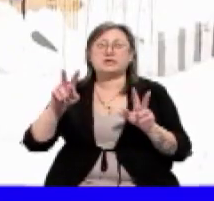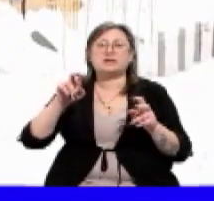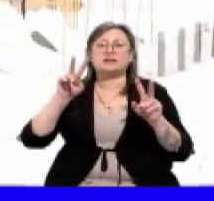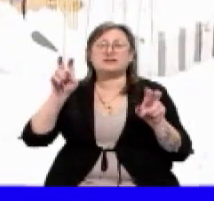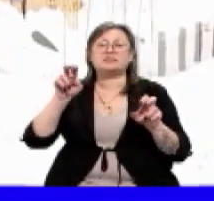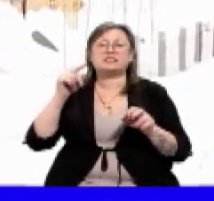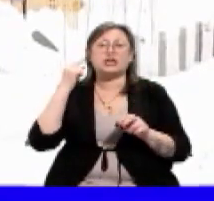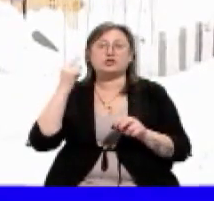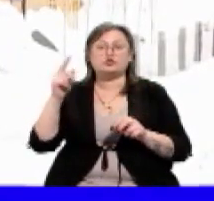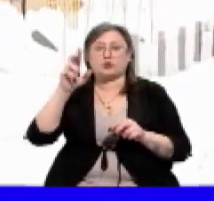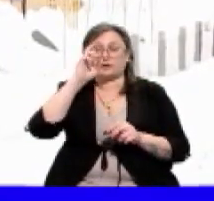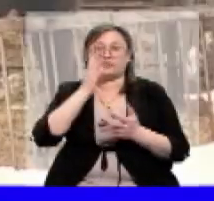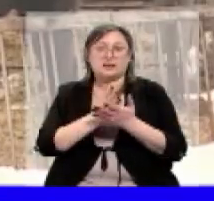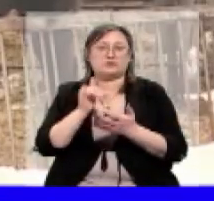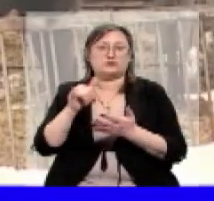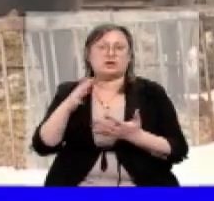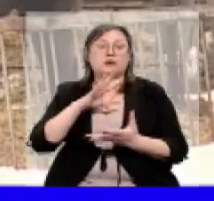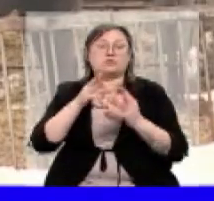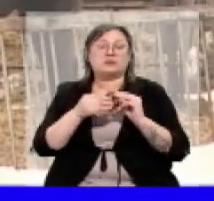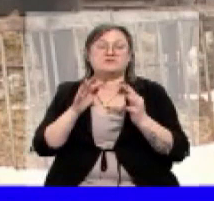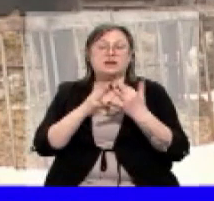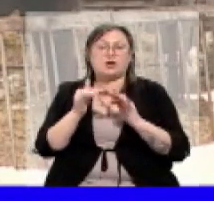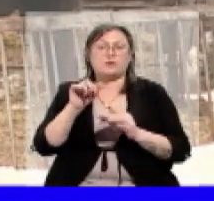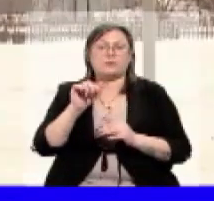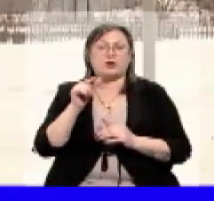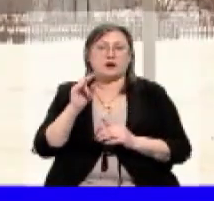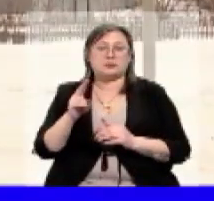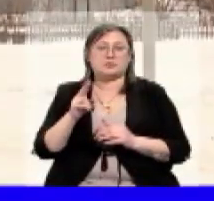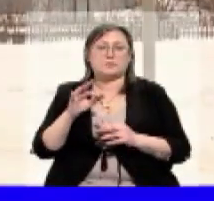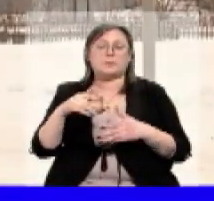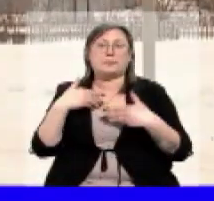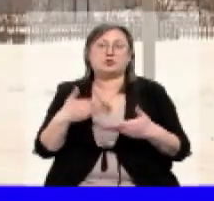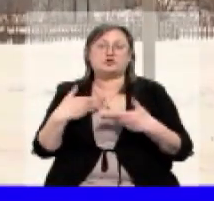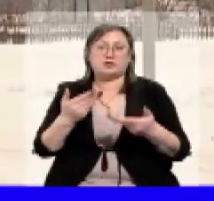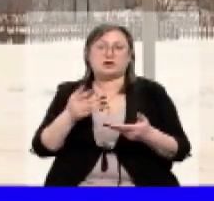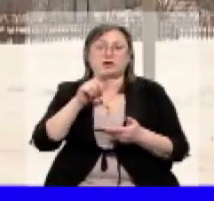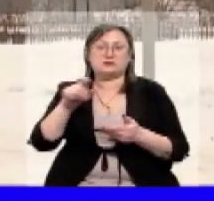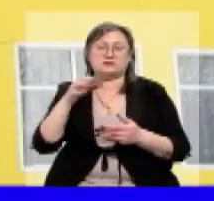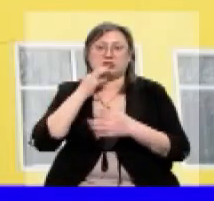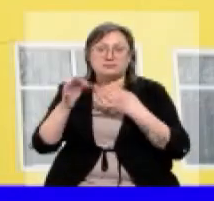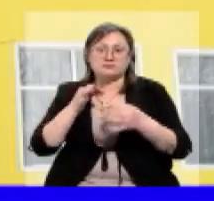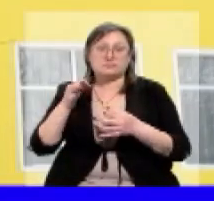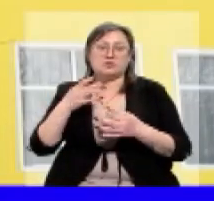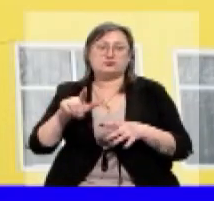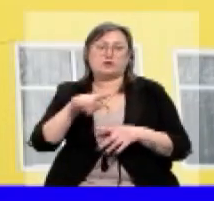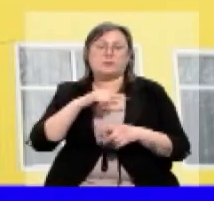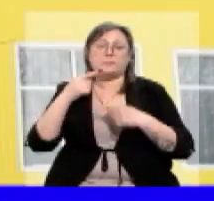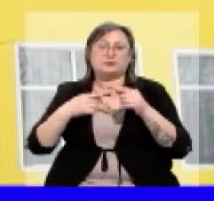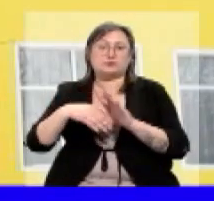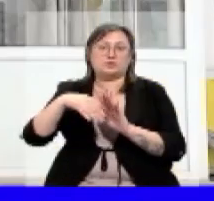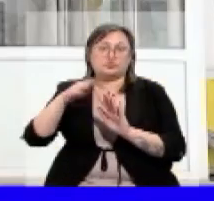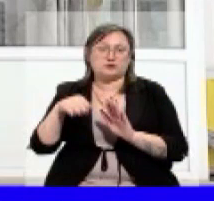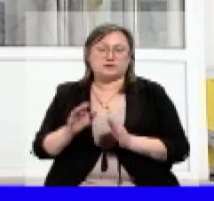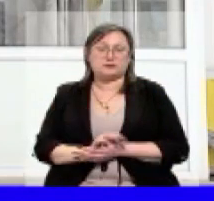ауылында өз нәтижесін бере бастады. Тұрғындар тарапынан білдірілген ұсыныстарды орындау ауылда жүйелі жолға қойылған. Бұл қордаланған